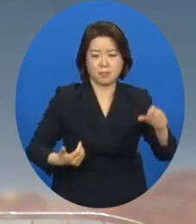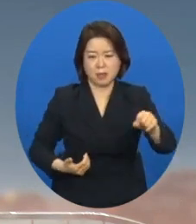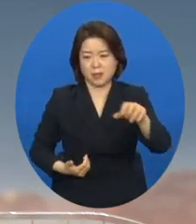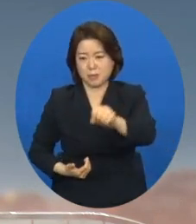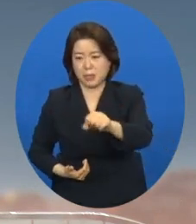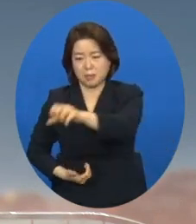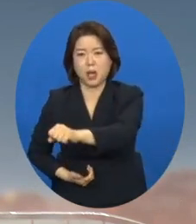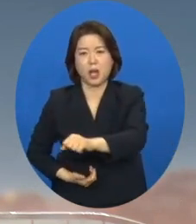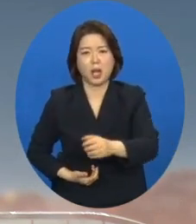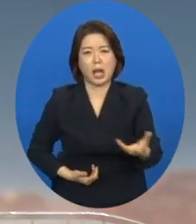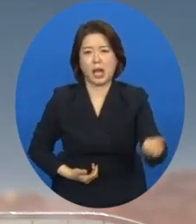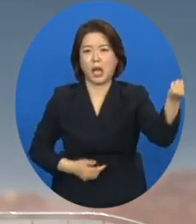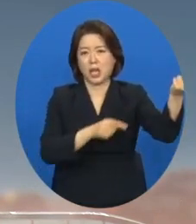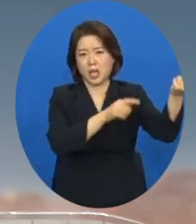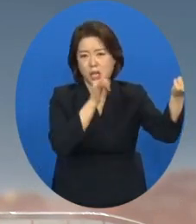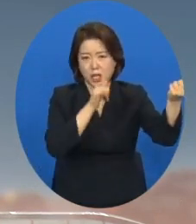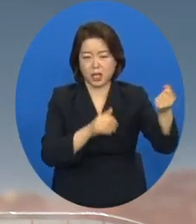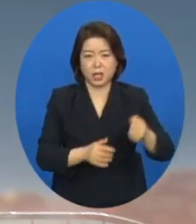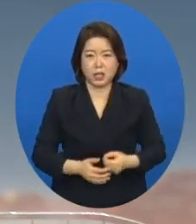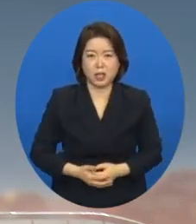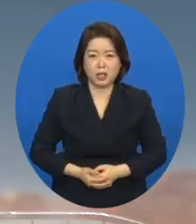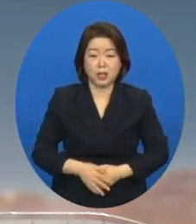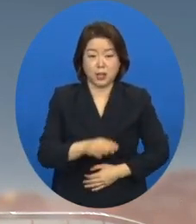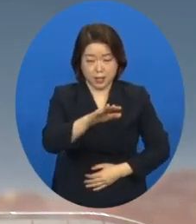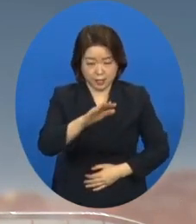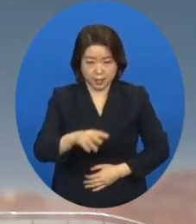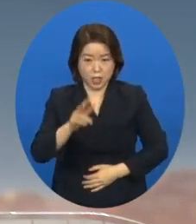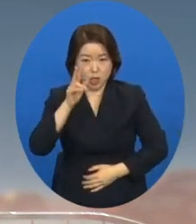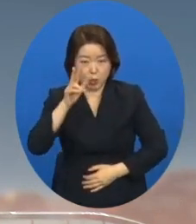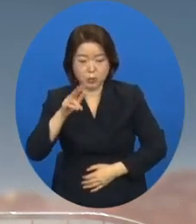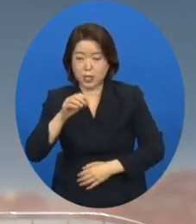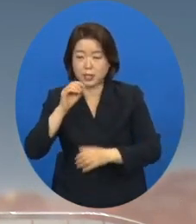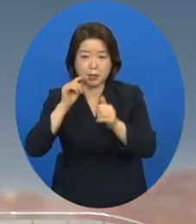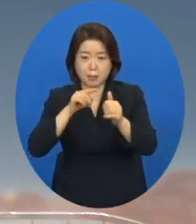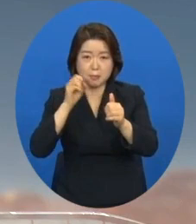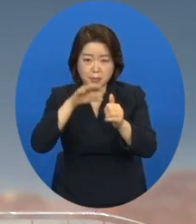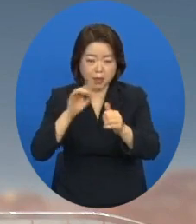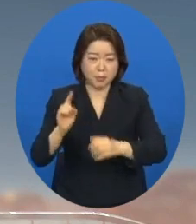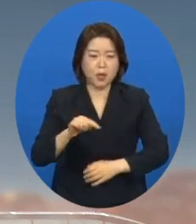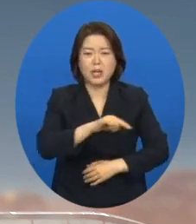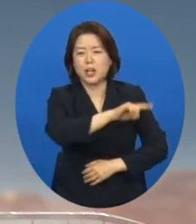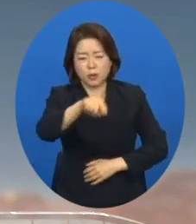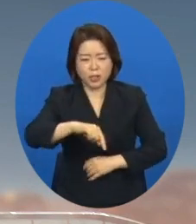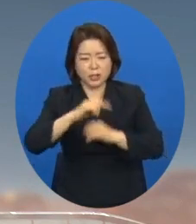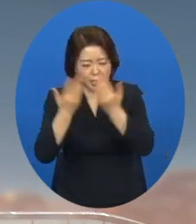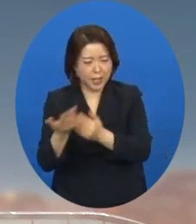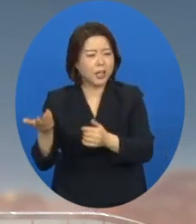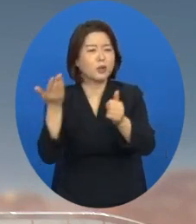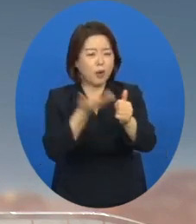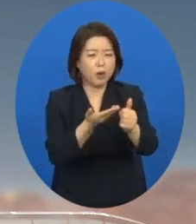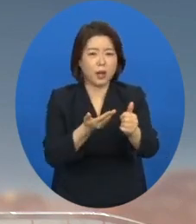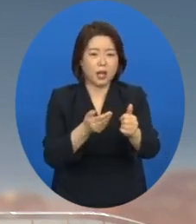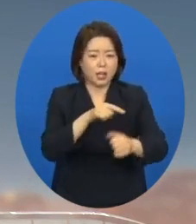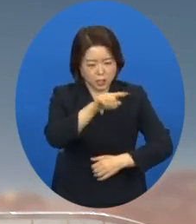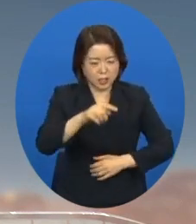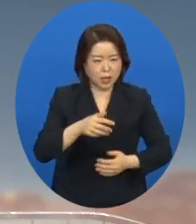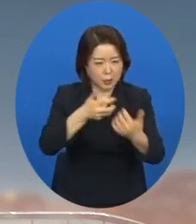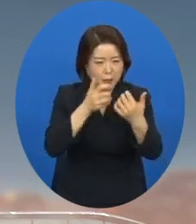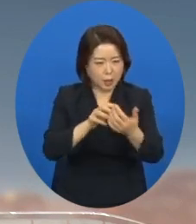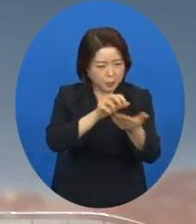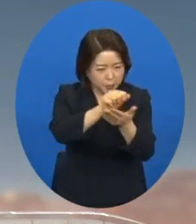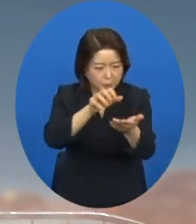하나님은 여호수아에게 그 땅을 너에게 주었고 그 땅을 너희가 차지해야 된다라고 말씀을 하시는 겁니다.